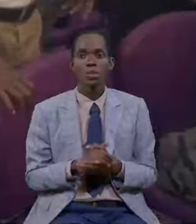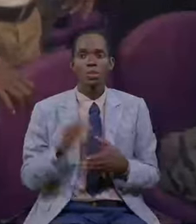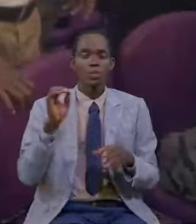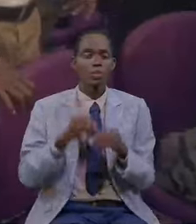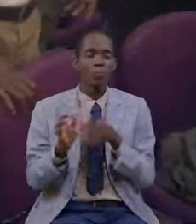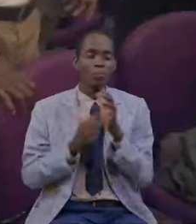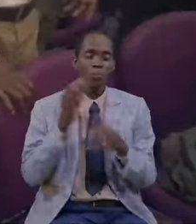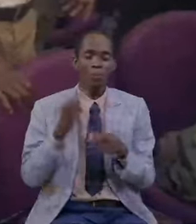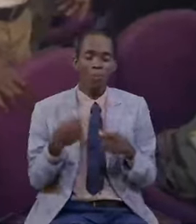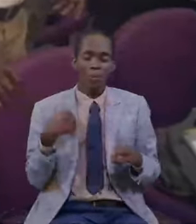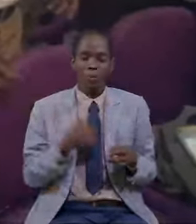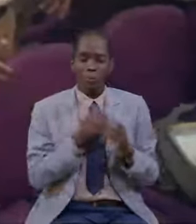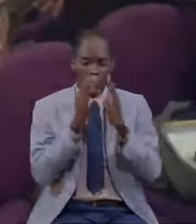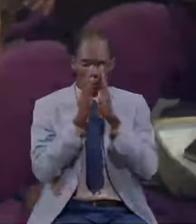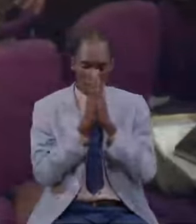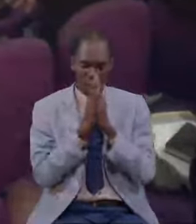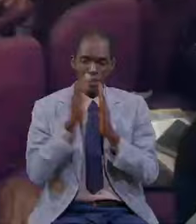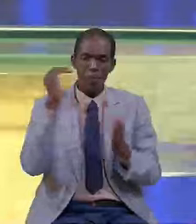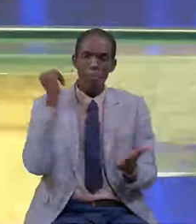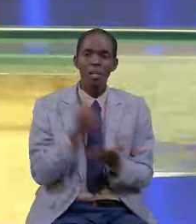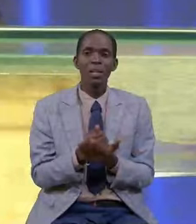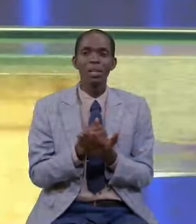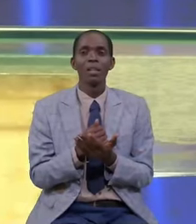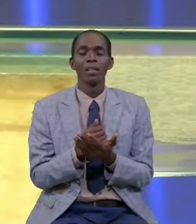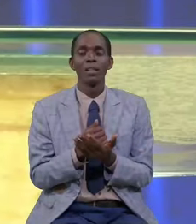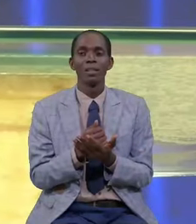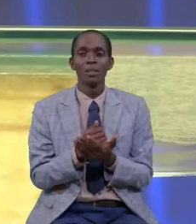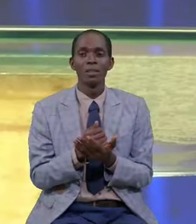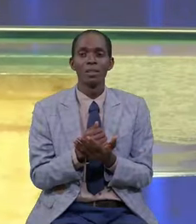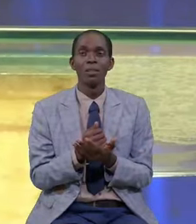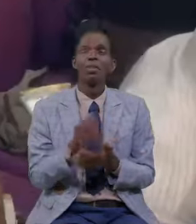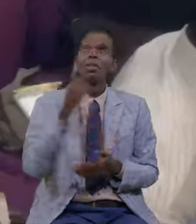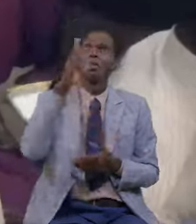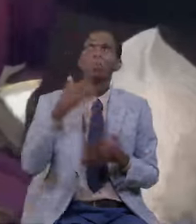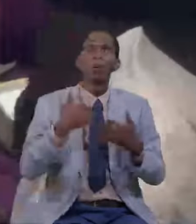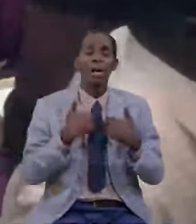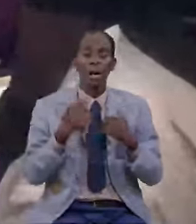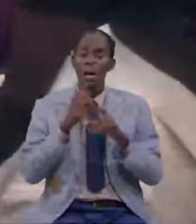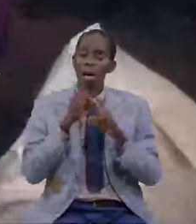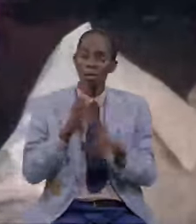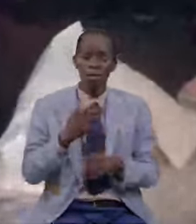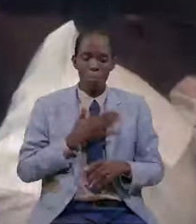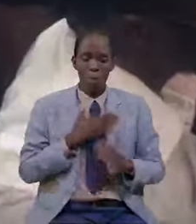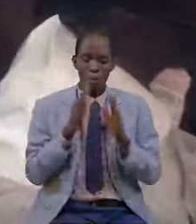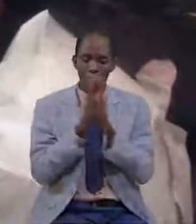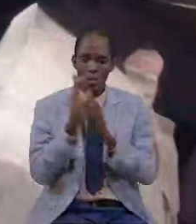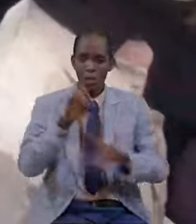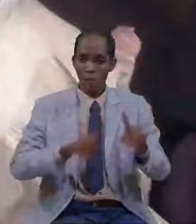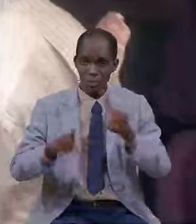Au nom de Jésus, nous prions. Dieu m'a exaucé.